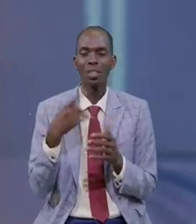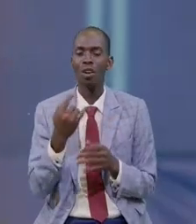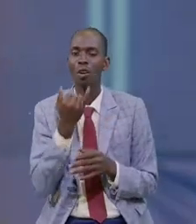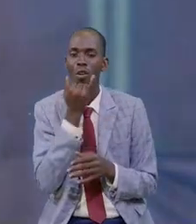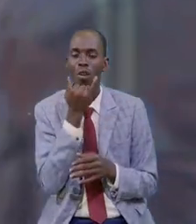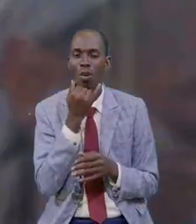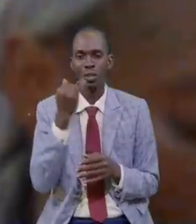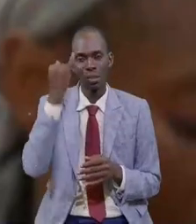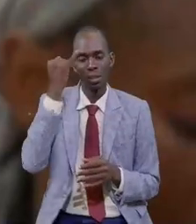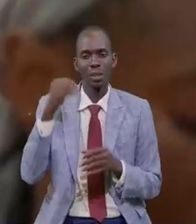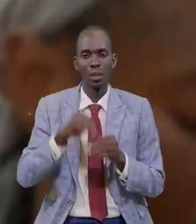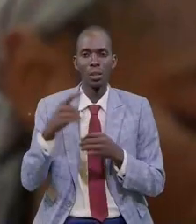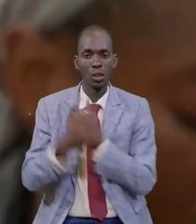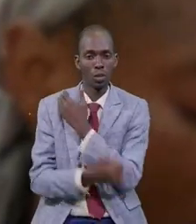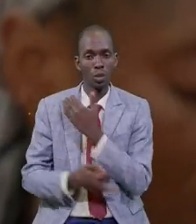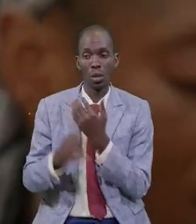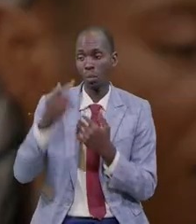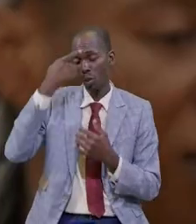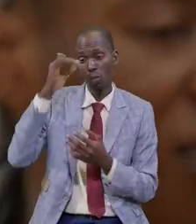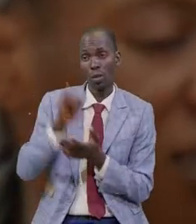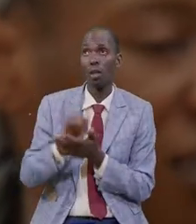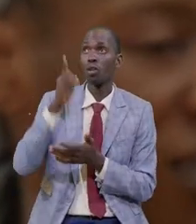promouvoir et le Seigneur va